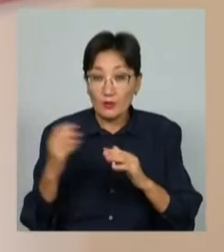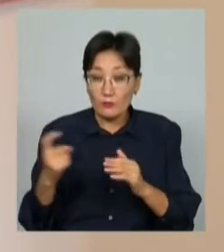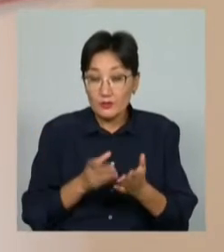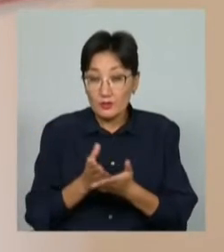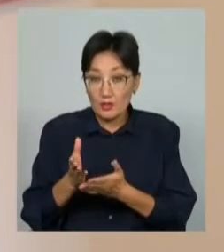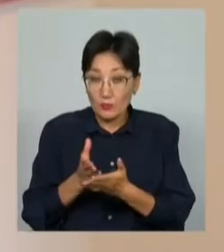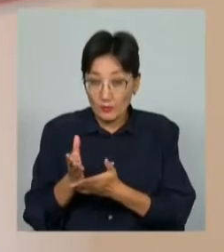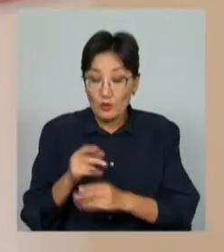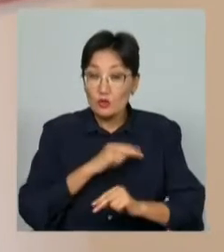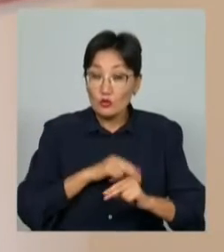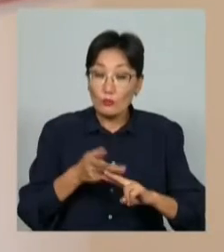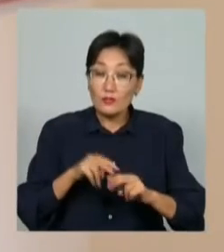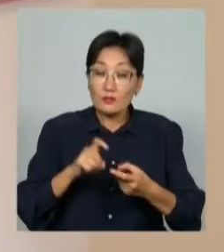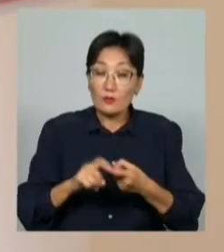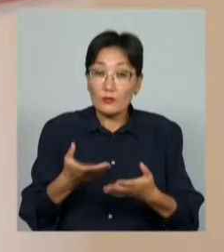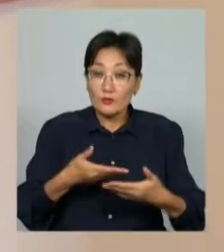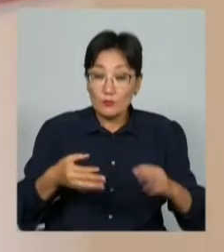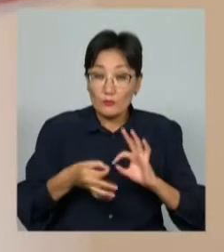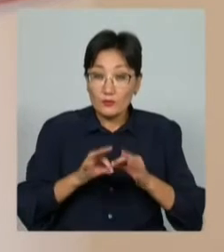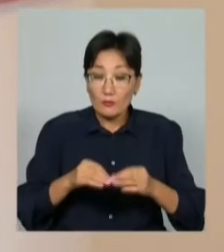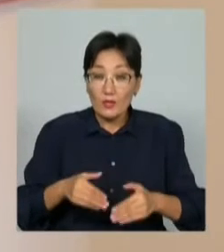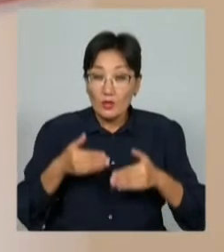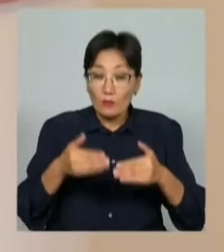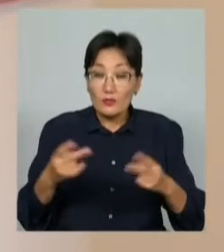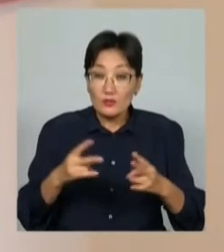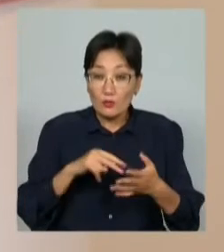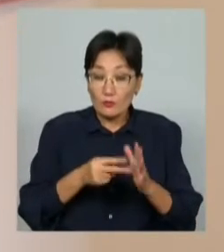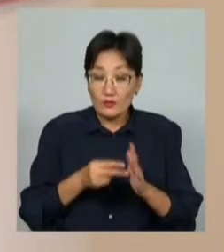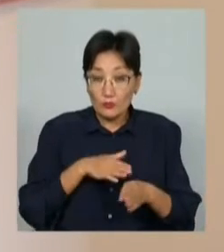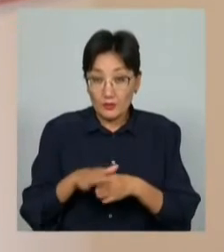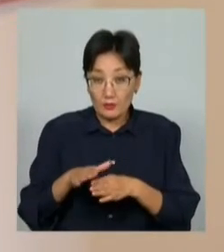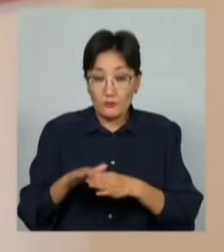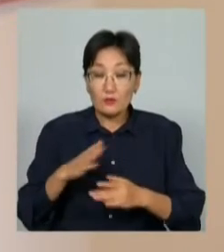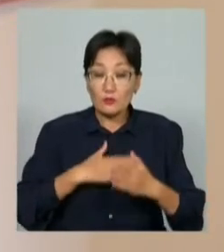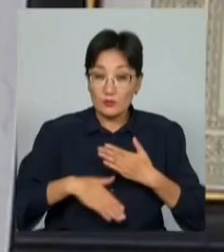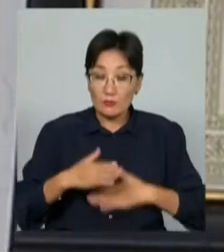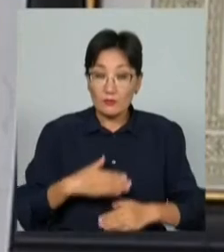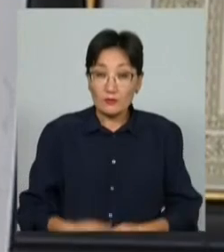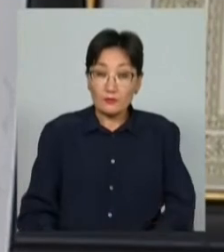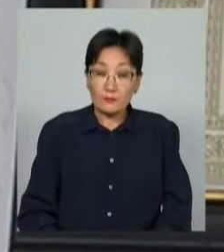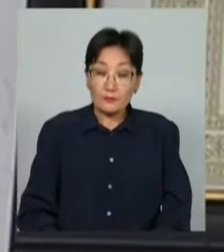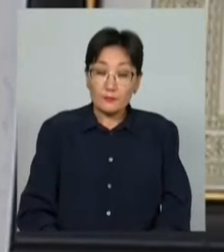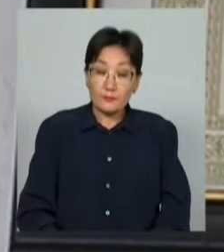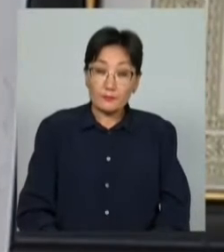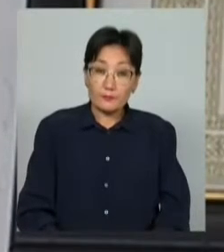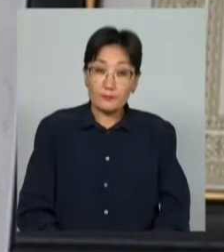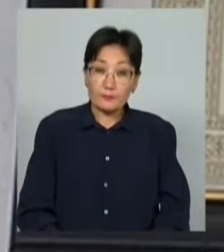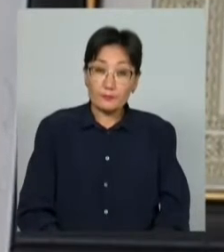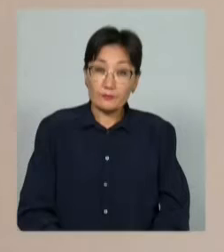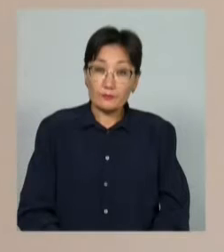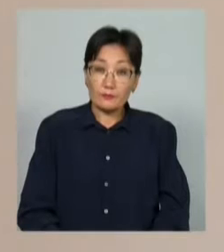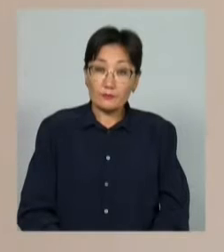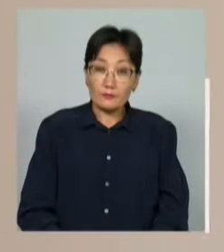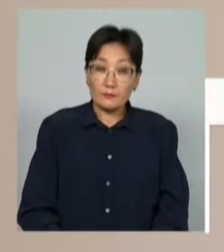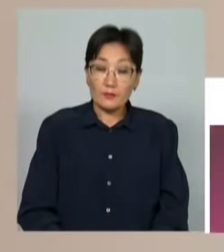саласында қызмет етеміз. Осыған байланысты біз осы күрделі кезеңде тиісті жоспарды орындағанымызға қуаныштымыз. Я хочу сказать, что эта организация не